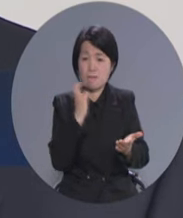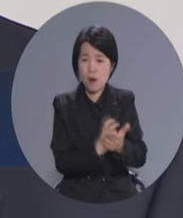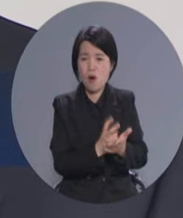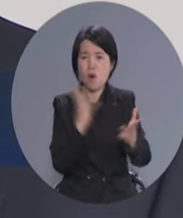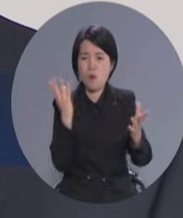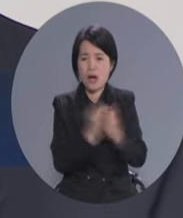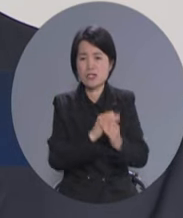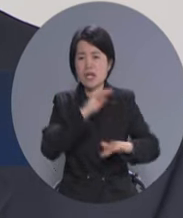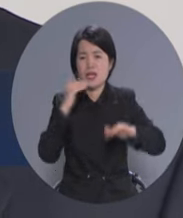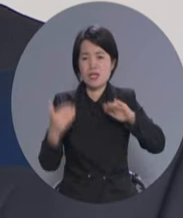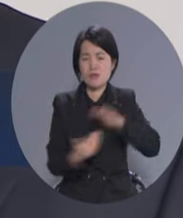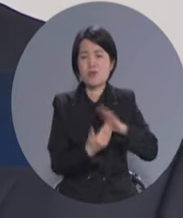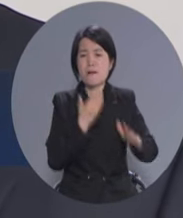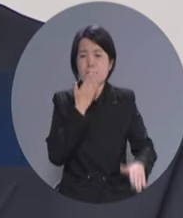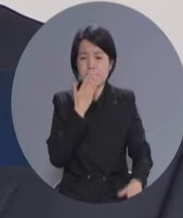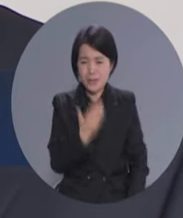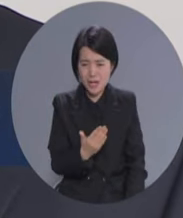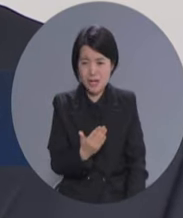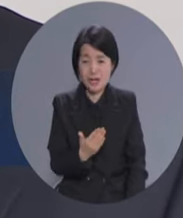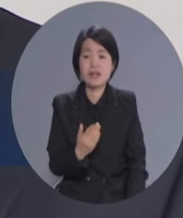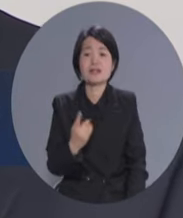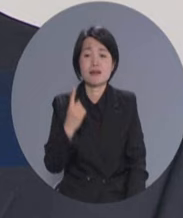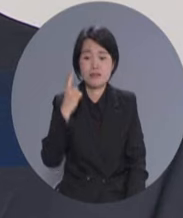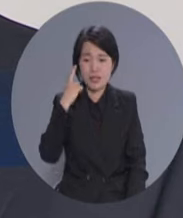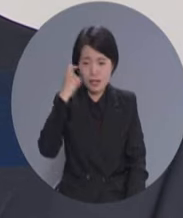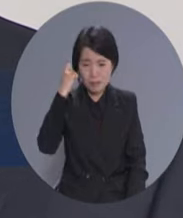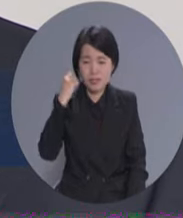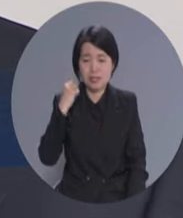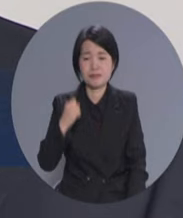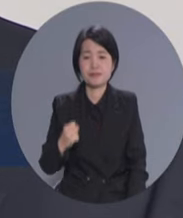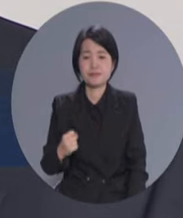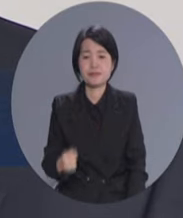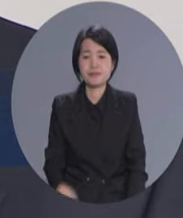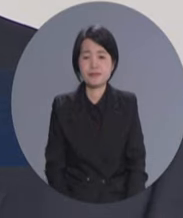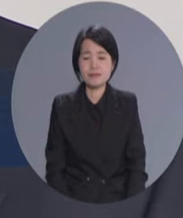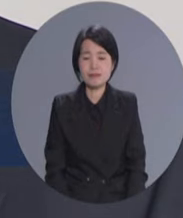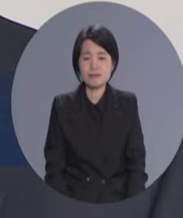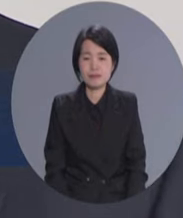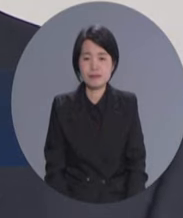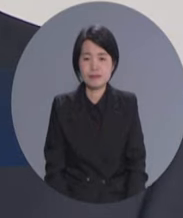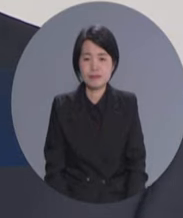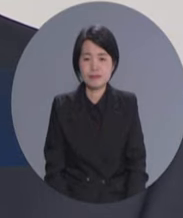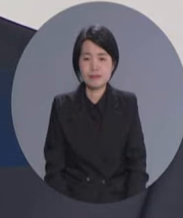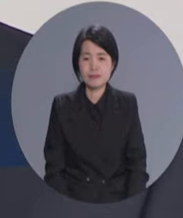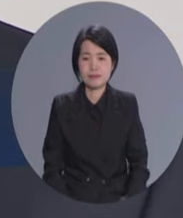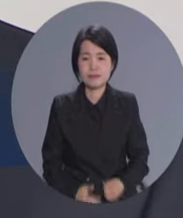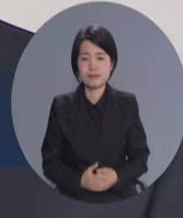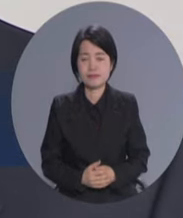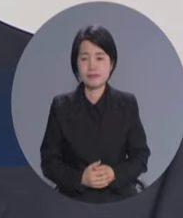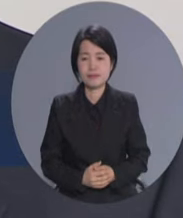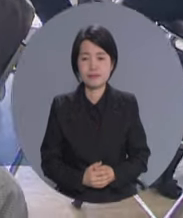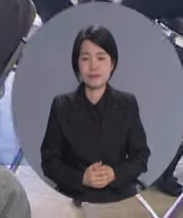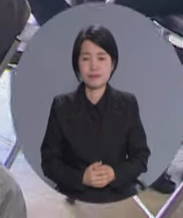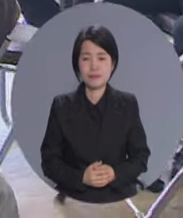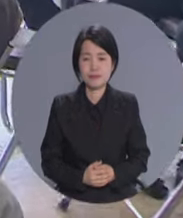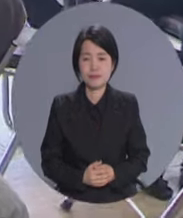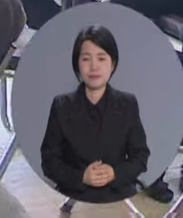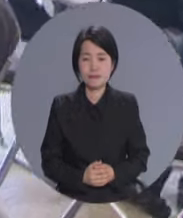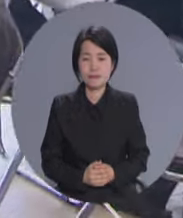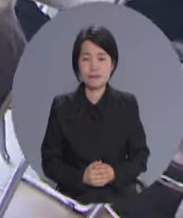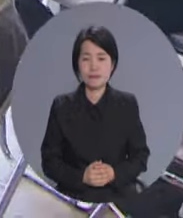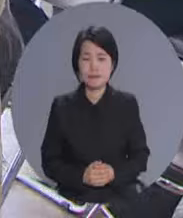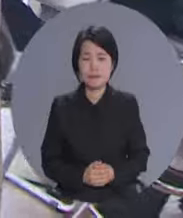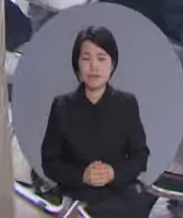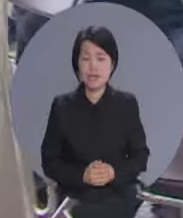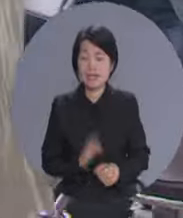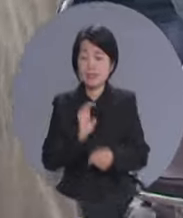있는 그런 어 어 다시 새로운 차원의 헌법을 완시 된다고 생각합니다